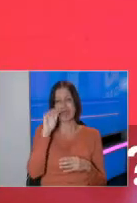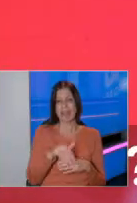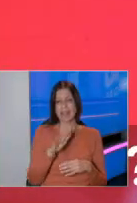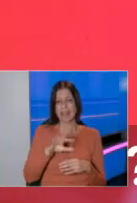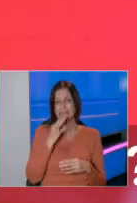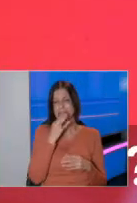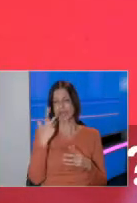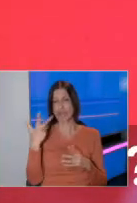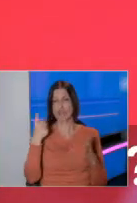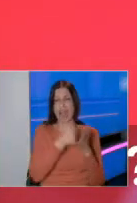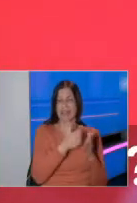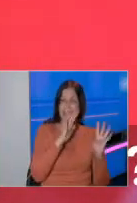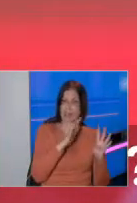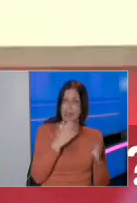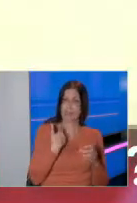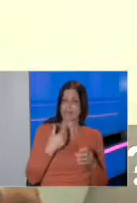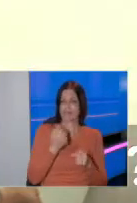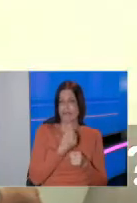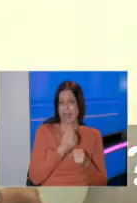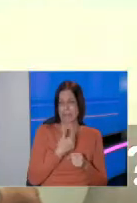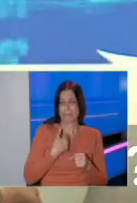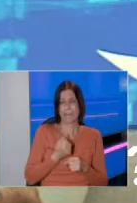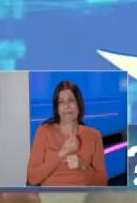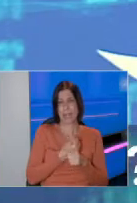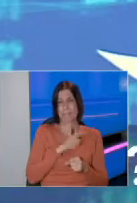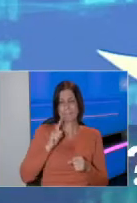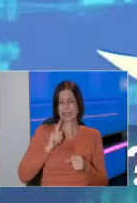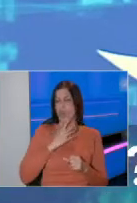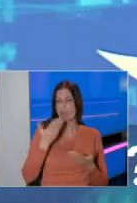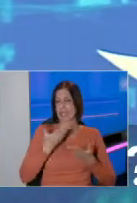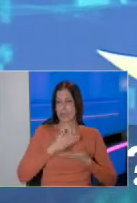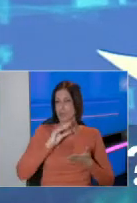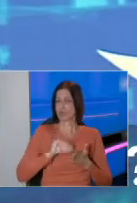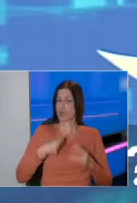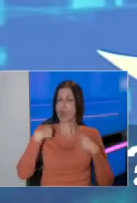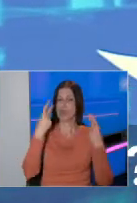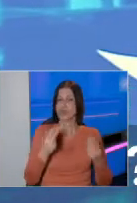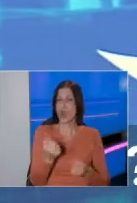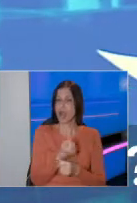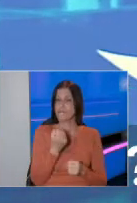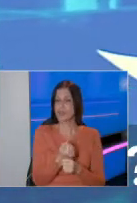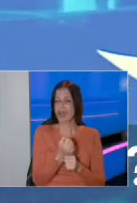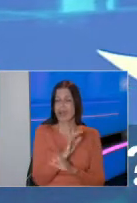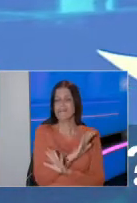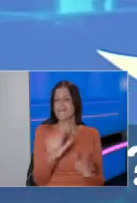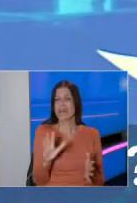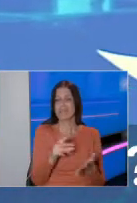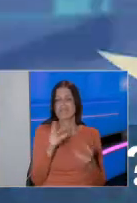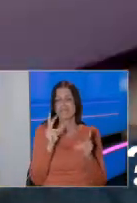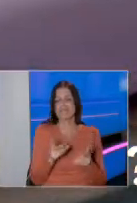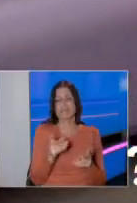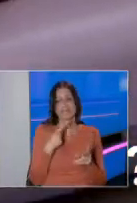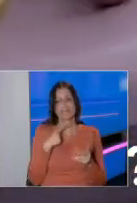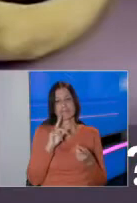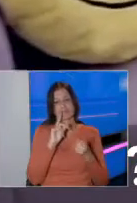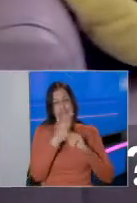3-9, המופעלים על ידי מפעילים פרטיים, לא קיבלו עד היום אישור מהממשלה לחזור לעבודה, ולא נוצר עבורם כל מתווה יהודי